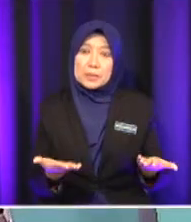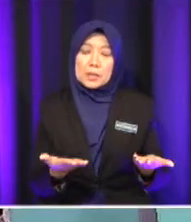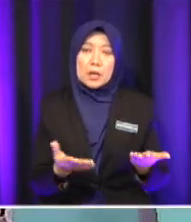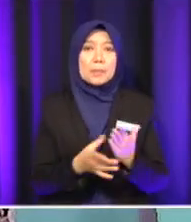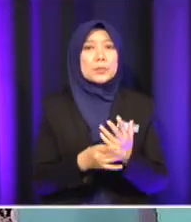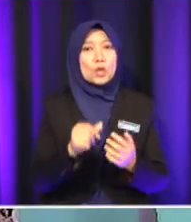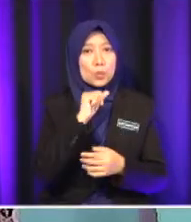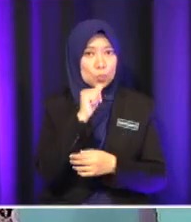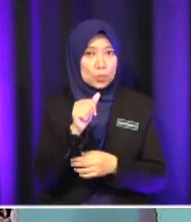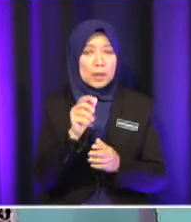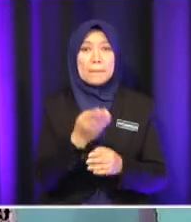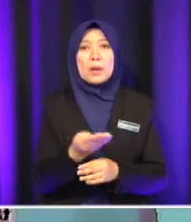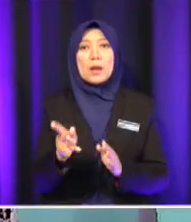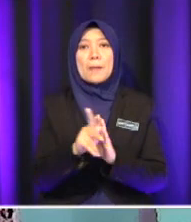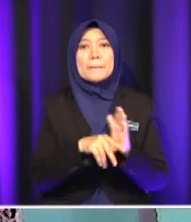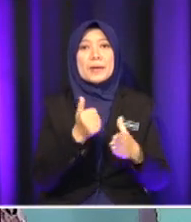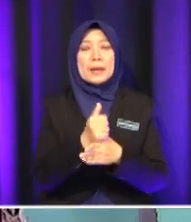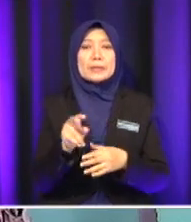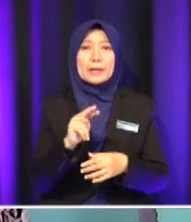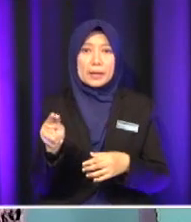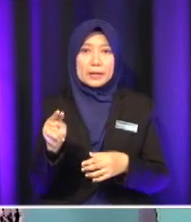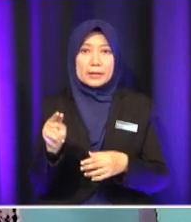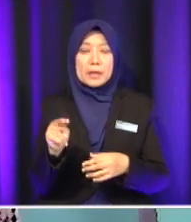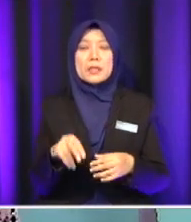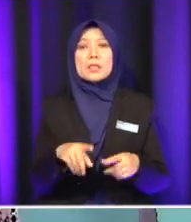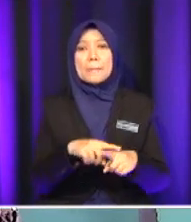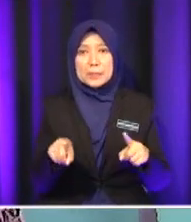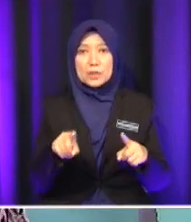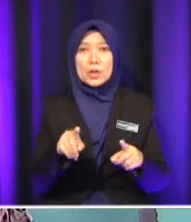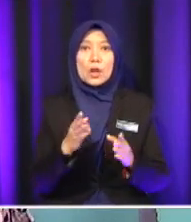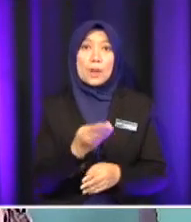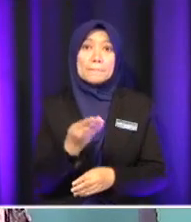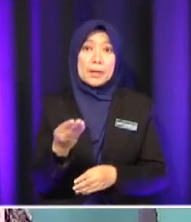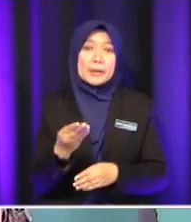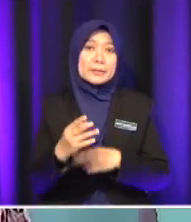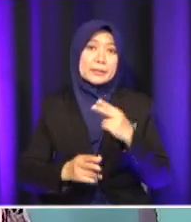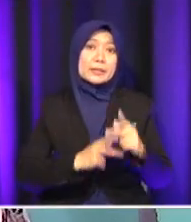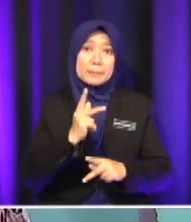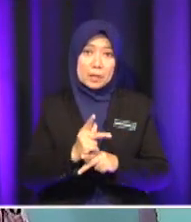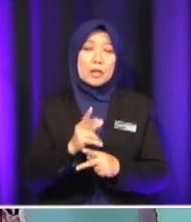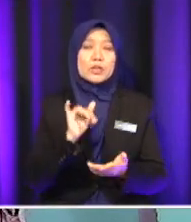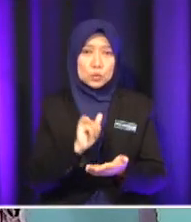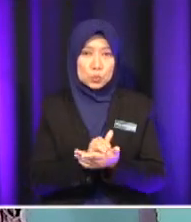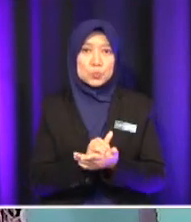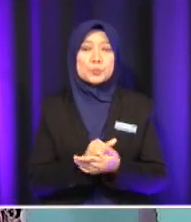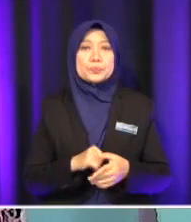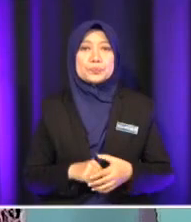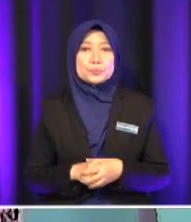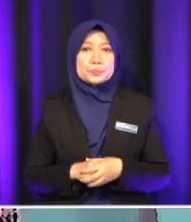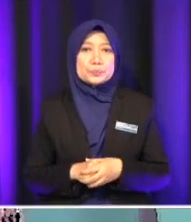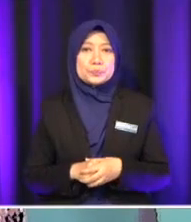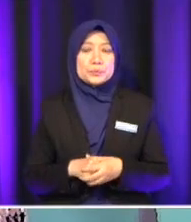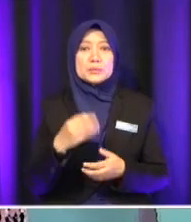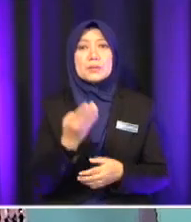barang perantaraan kecuali kalau macam bahan kimia gitu ya oke seterusnya ialah barang